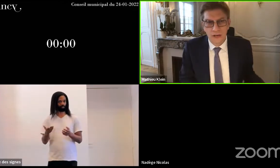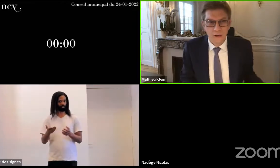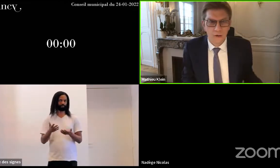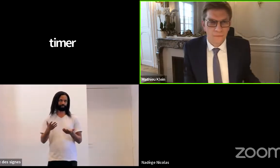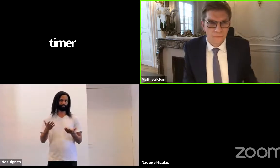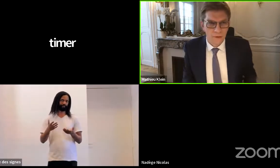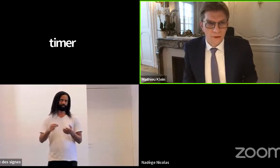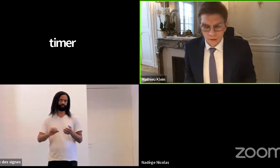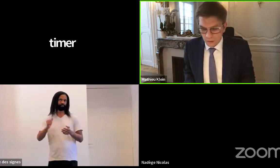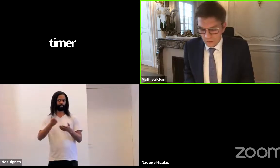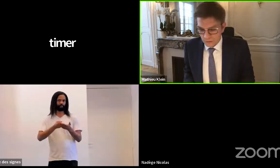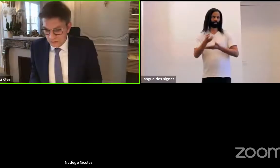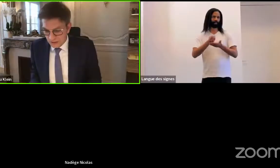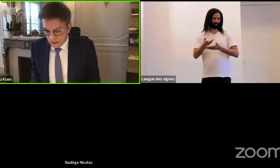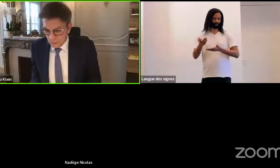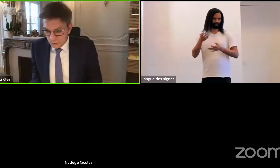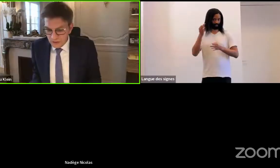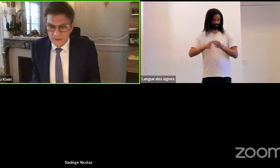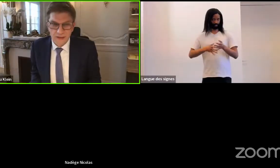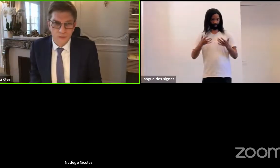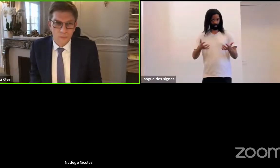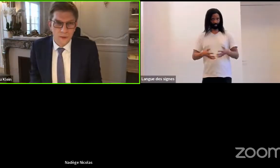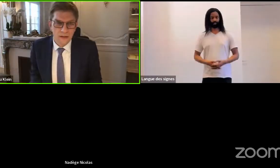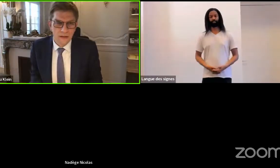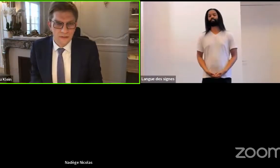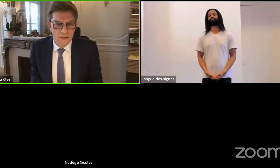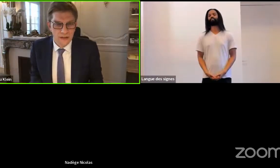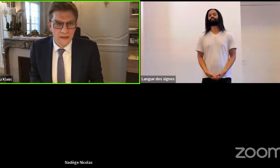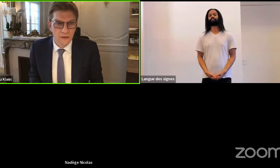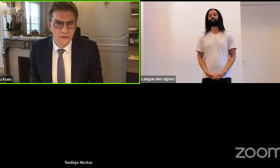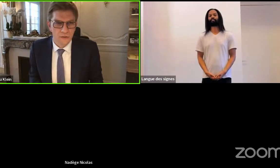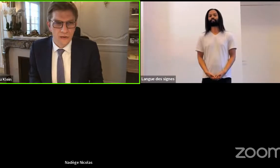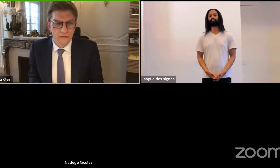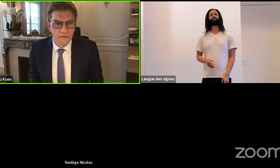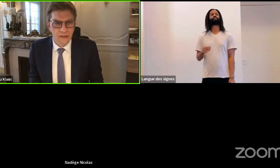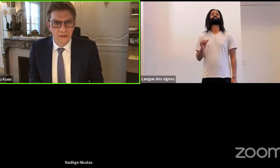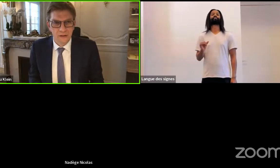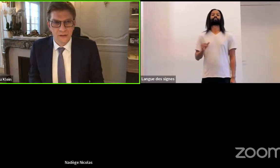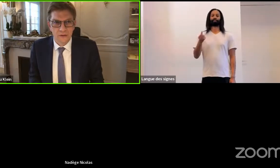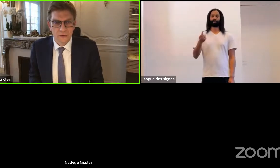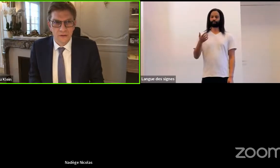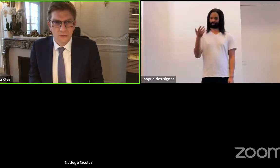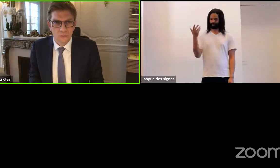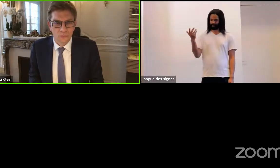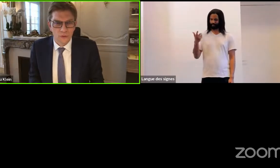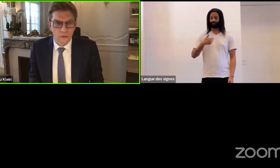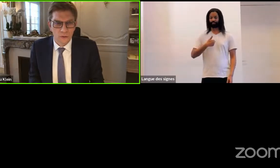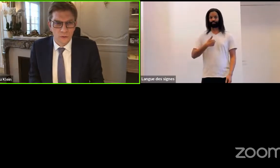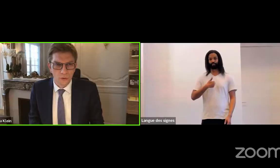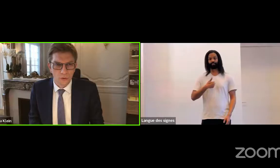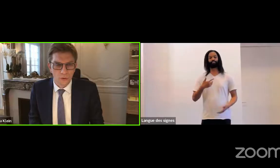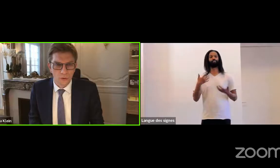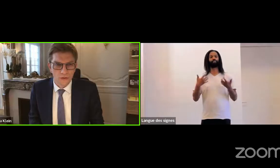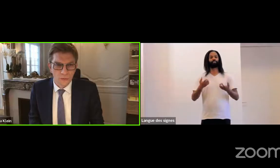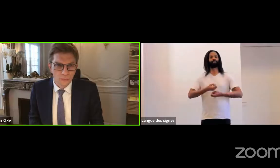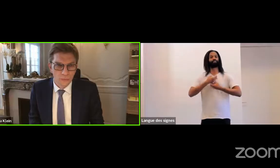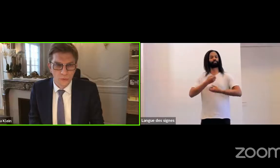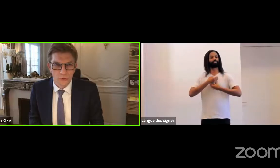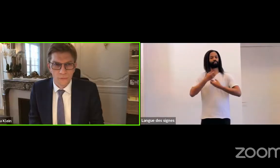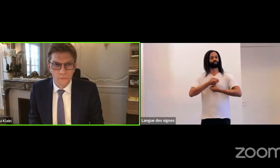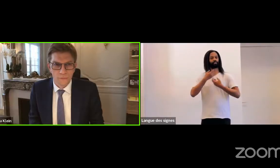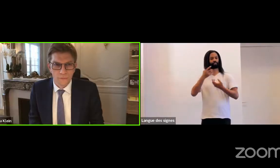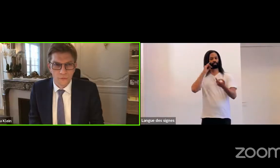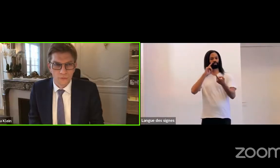je voudrais dire la mobilisation pleine et entière de la ville depuis le